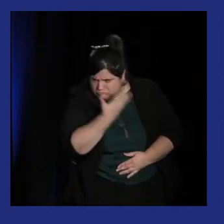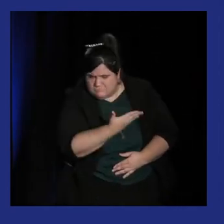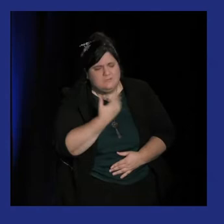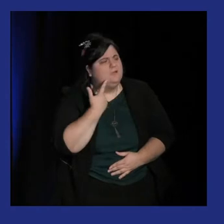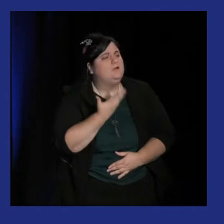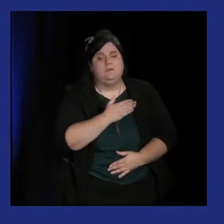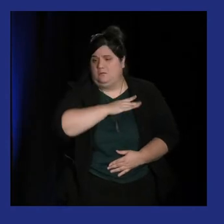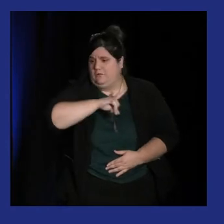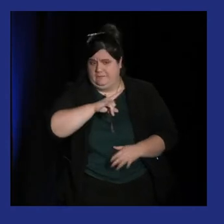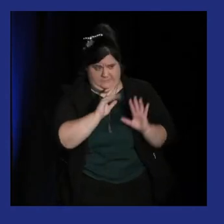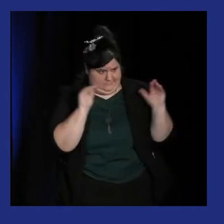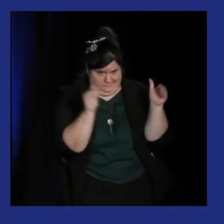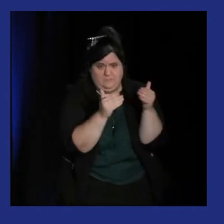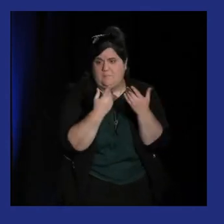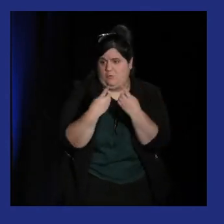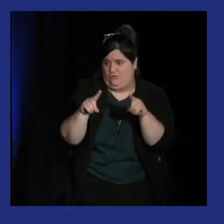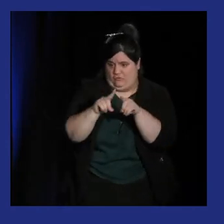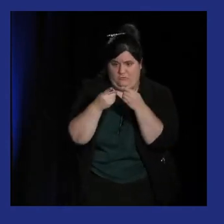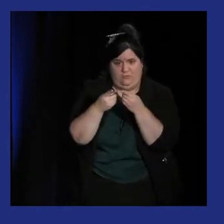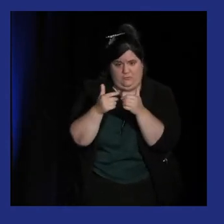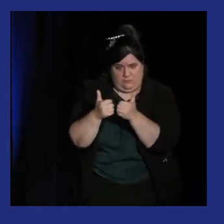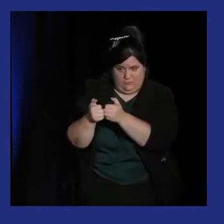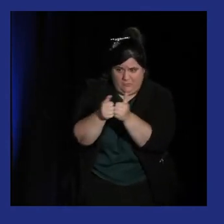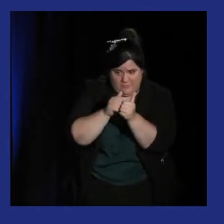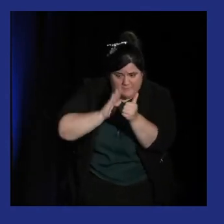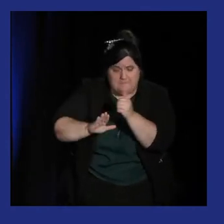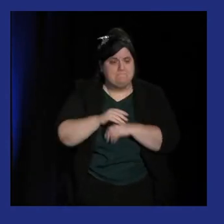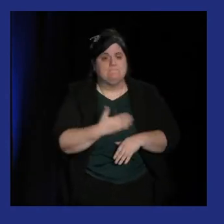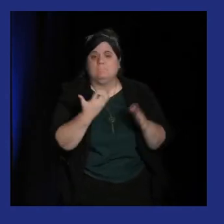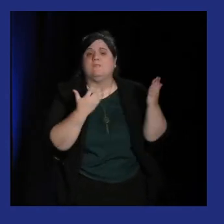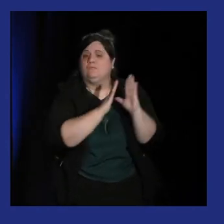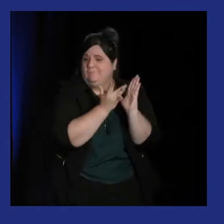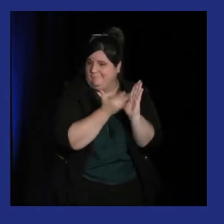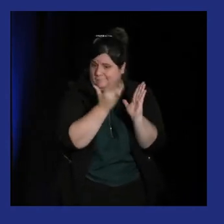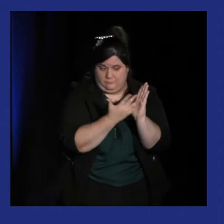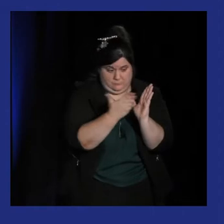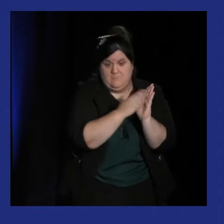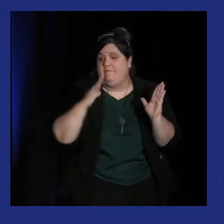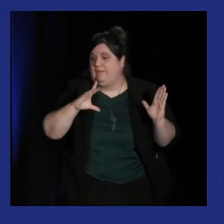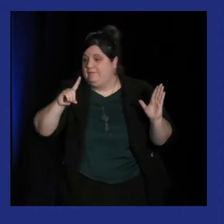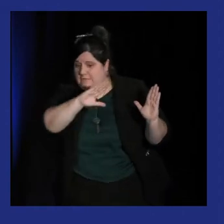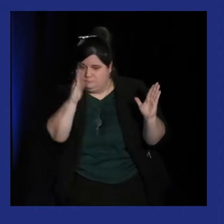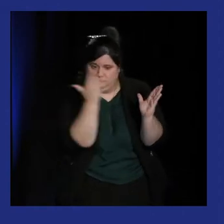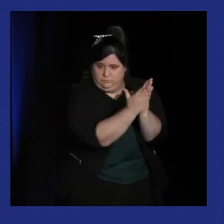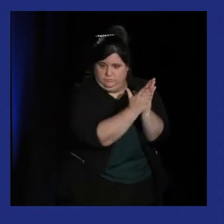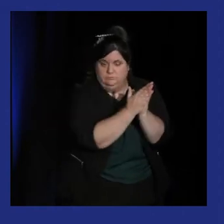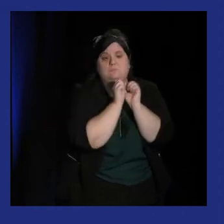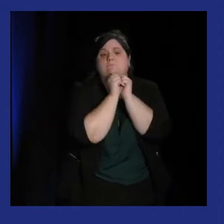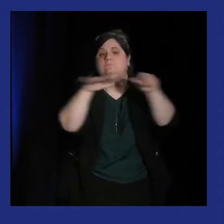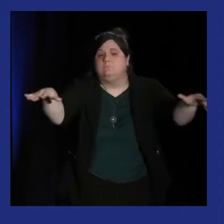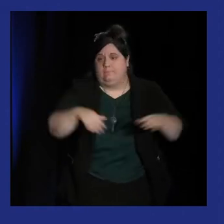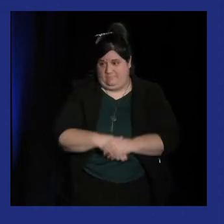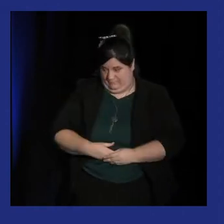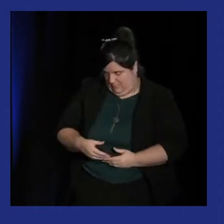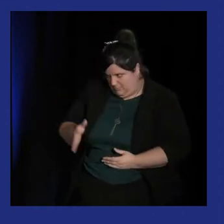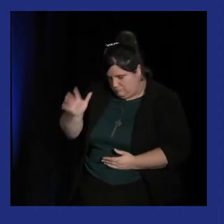dédié à la musique de jeux vidéo avec un CD en 94 moi ce qui était quand même assez rare tout le monde n'était pas encore à l'époque de